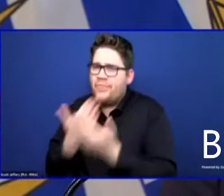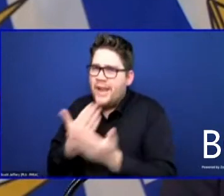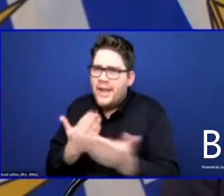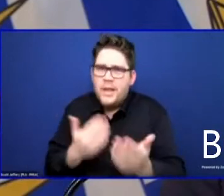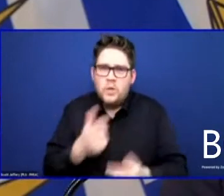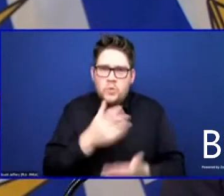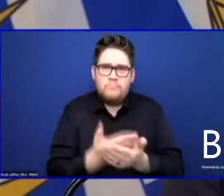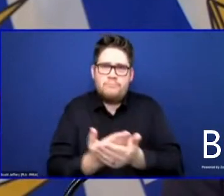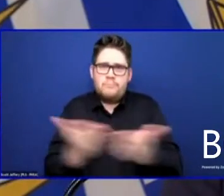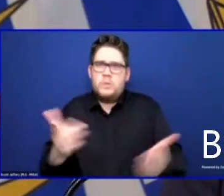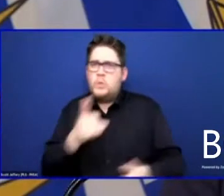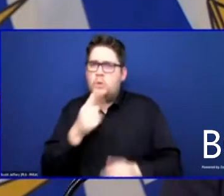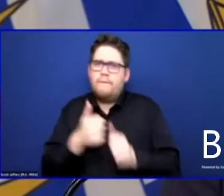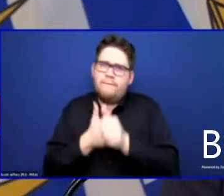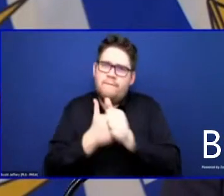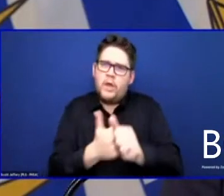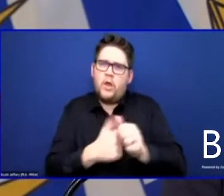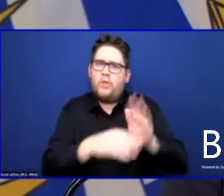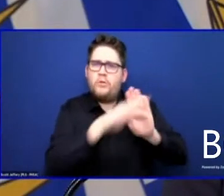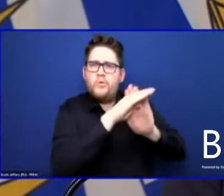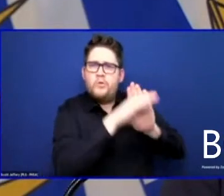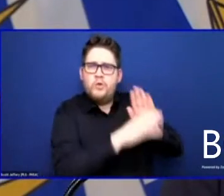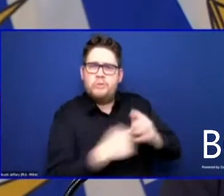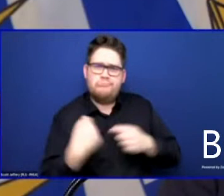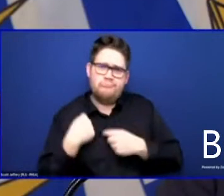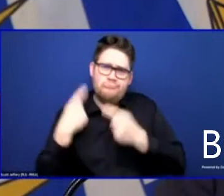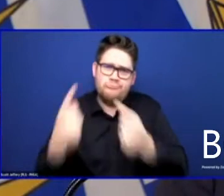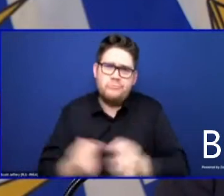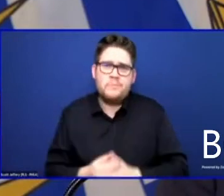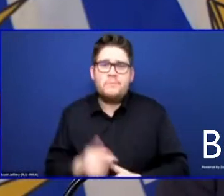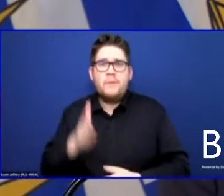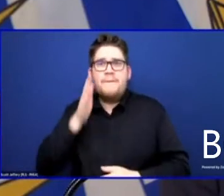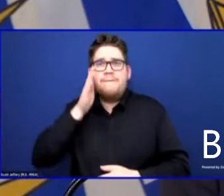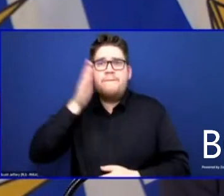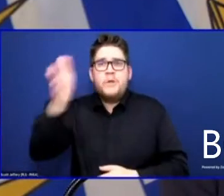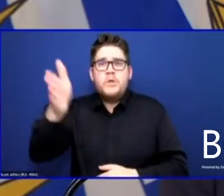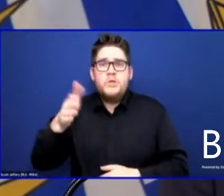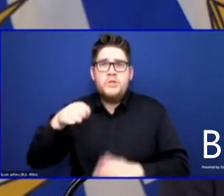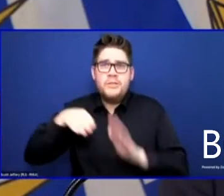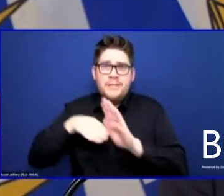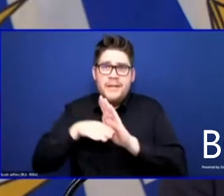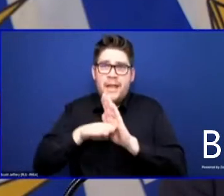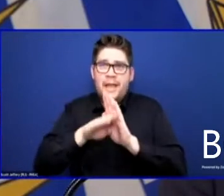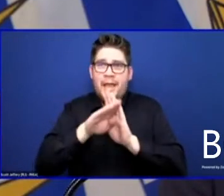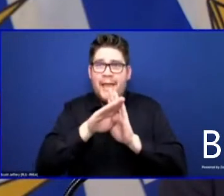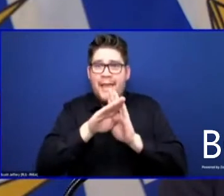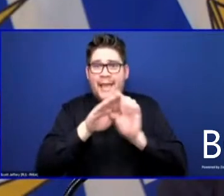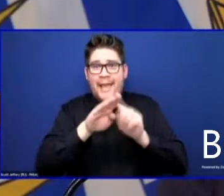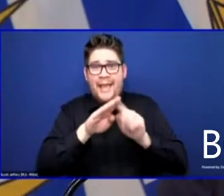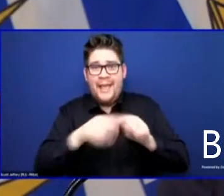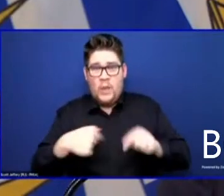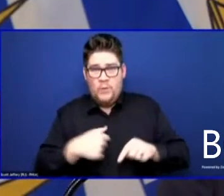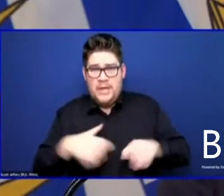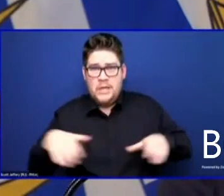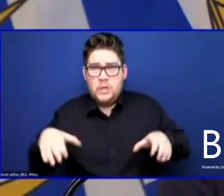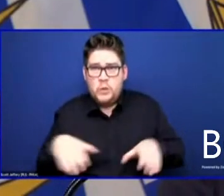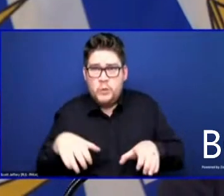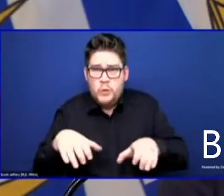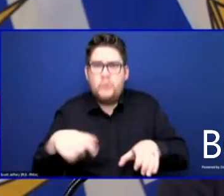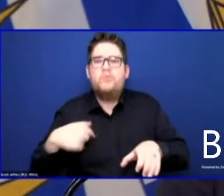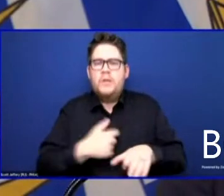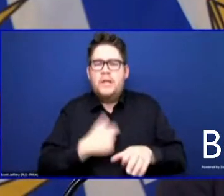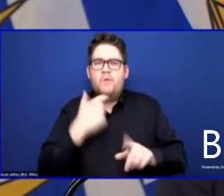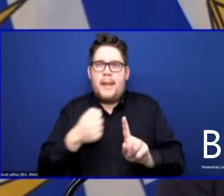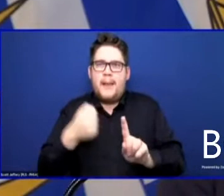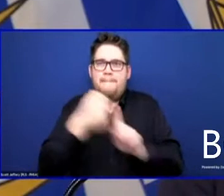now. 我们 We know what we 将 need 来 to 就掌握 do. 在 We 我们 need 的 to 手 stay 上 close to 我 home. 们 We 希 need to 望能够在 stay 家就 small. 在家 We need to 我们 stop 如 those 果拒